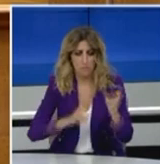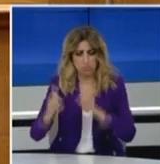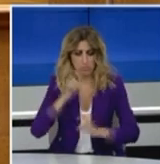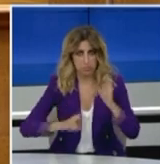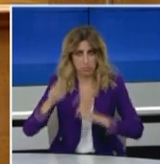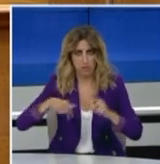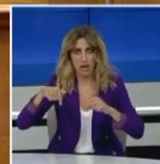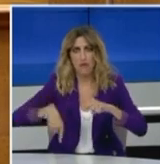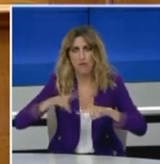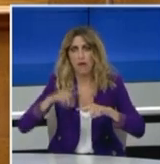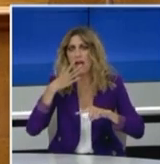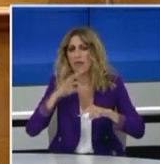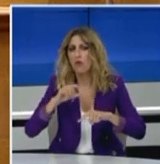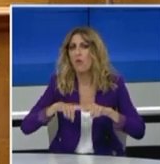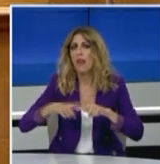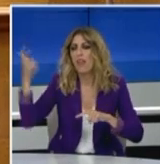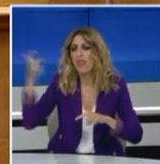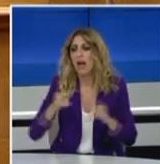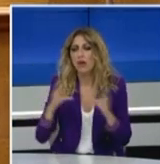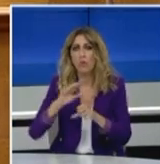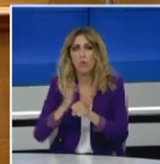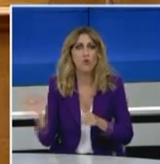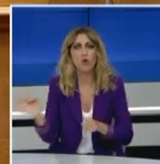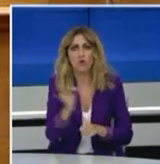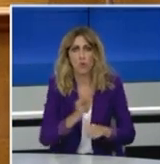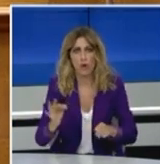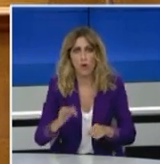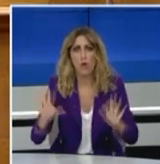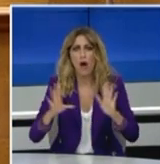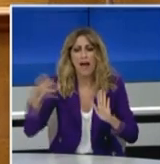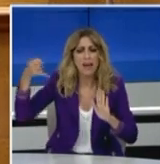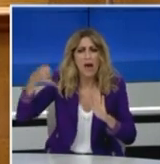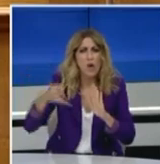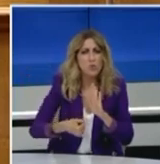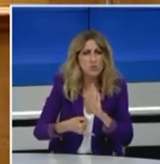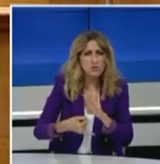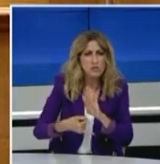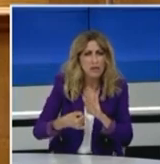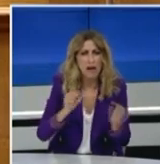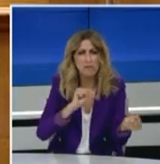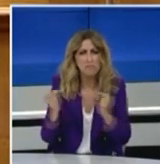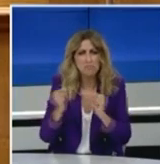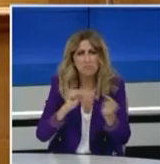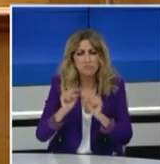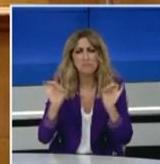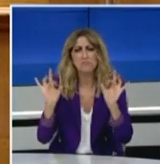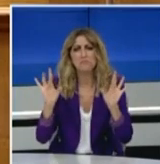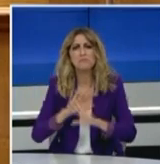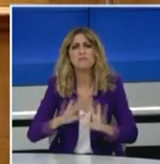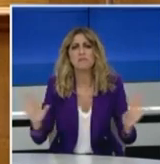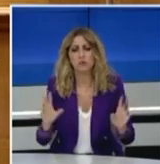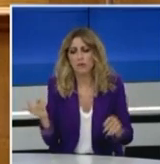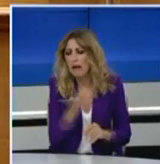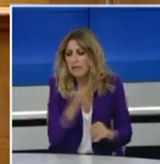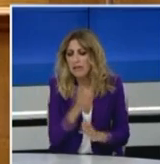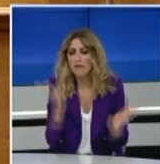κρύψετε με ποιους όρους δίνεται αυτό το πακέτο, αλλά και ποιος τελικά θα το καρποθεί. Για να